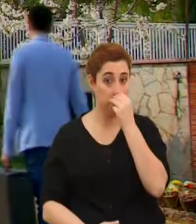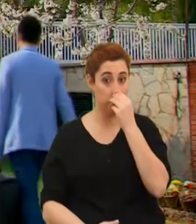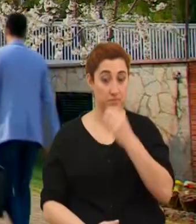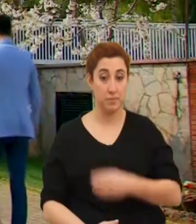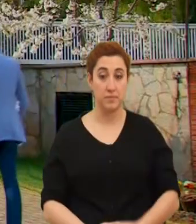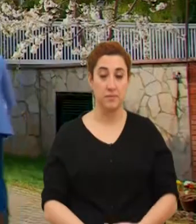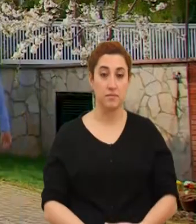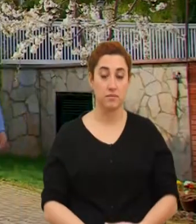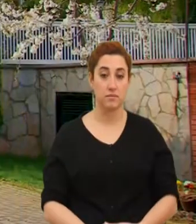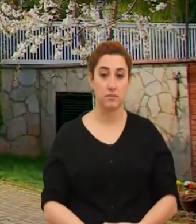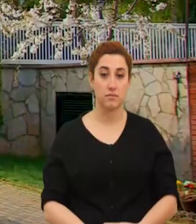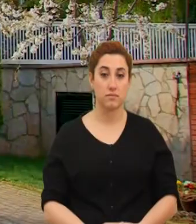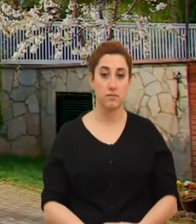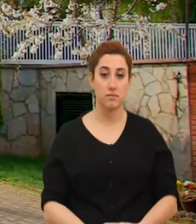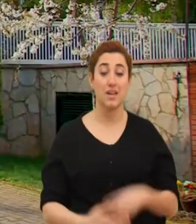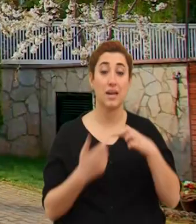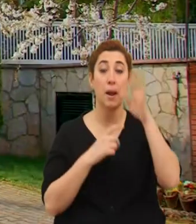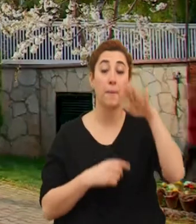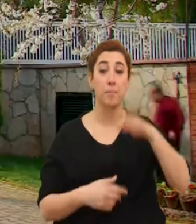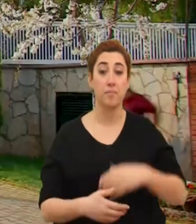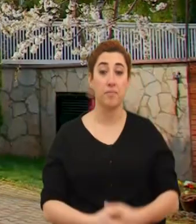Ramin villanın bahçesinde. Ramin!